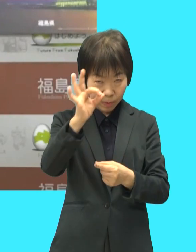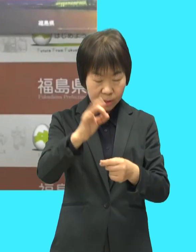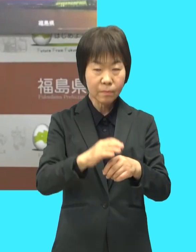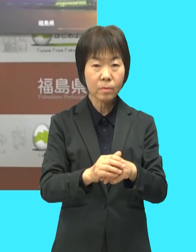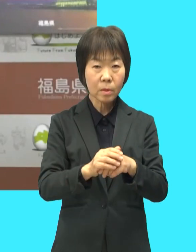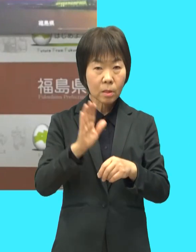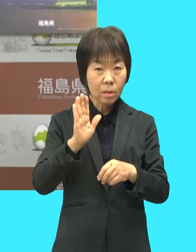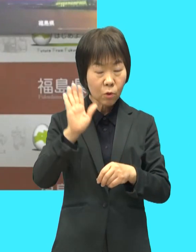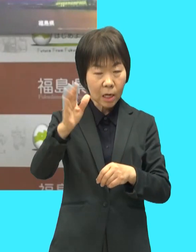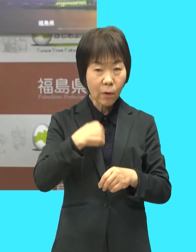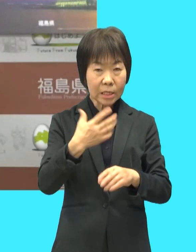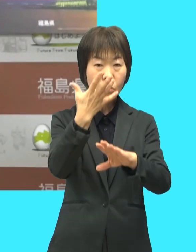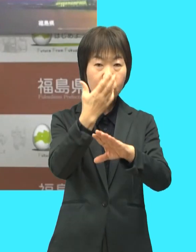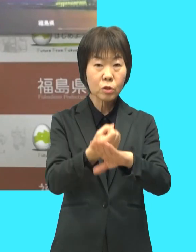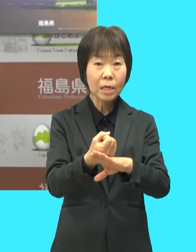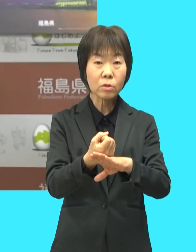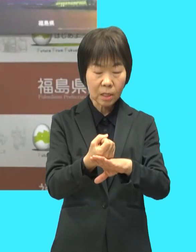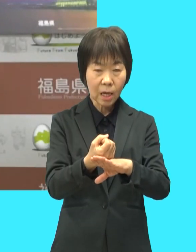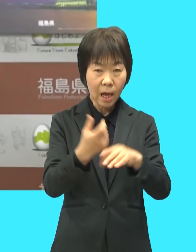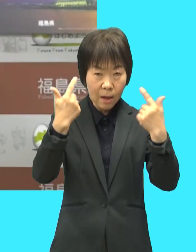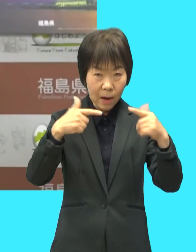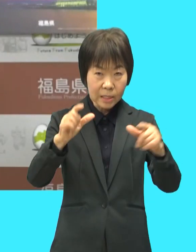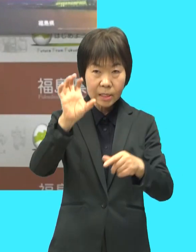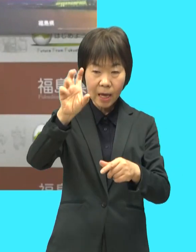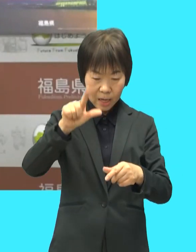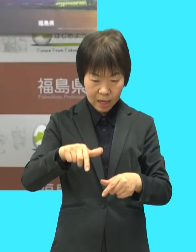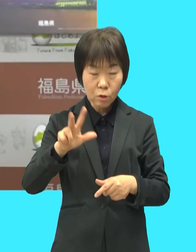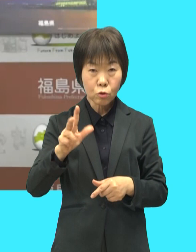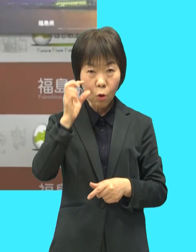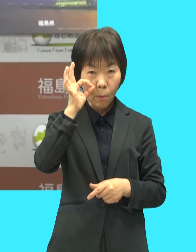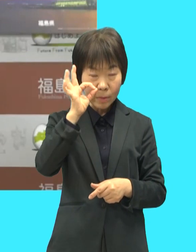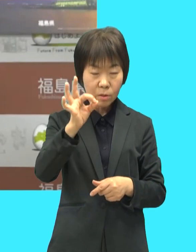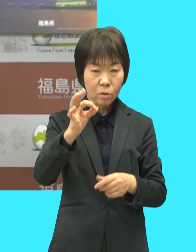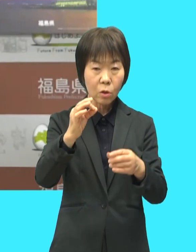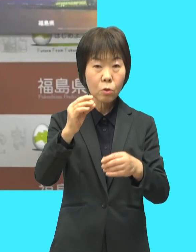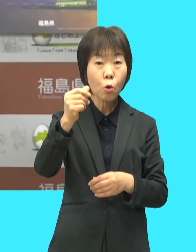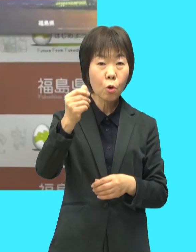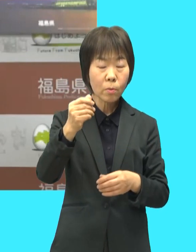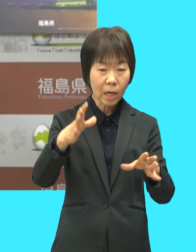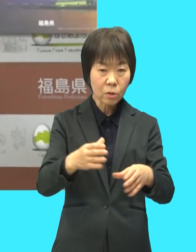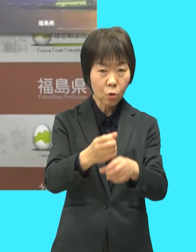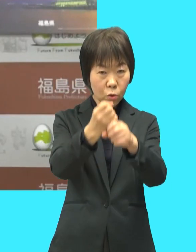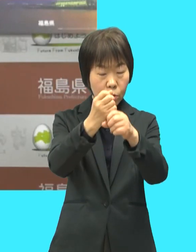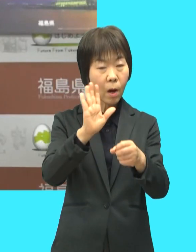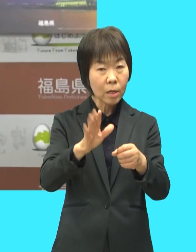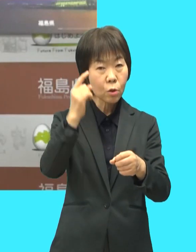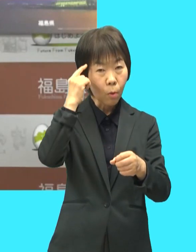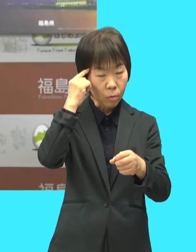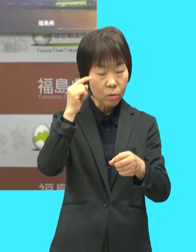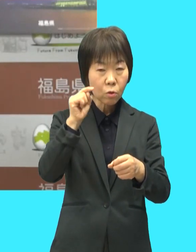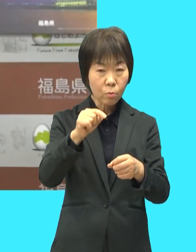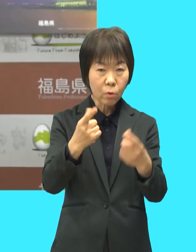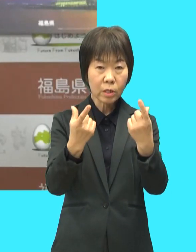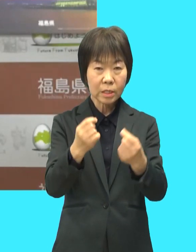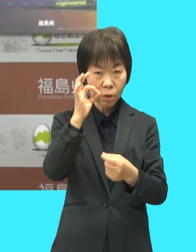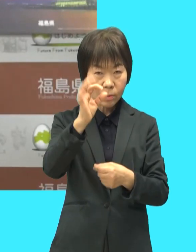身の習慣として毎日エールを見る、また土曜日はこう総集編的なものもあるかもしれませんが、そういったものもし